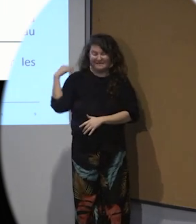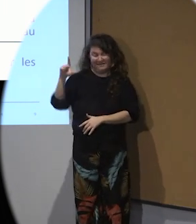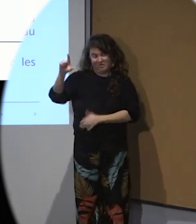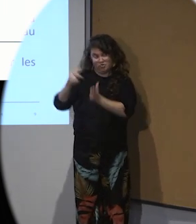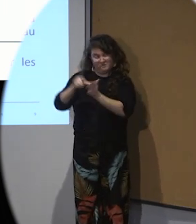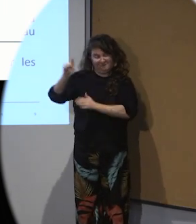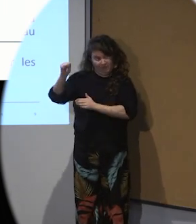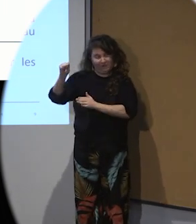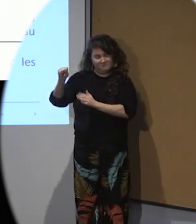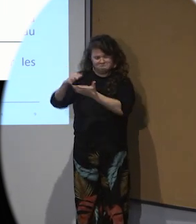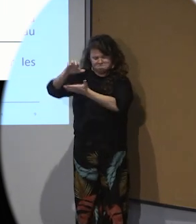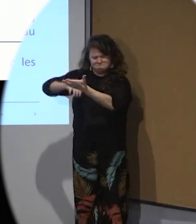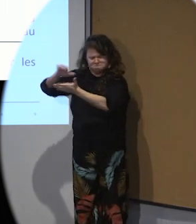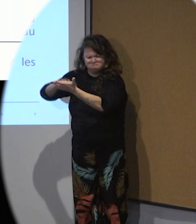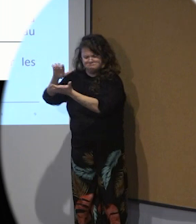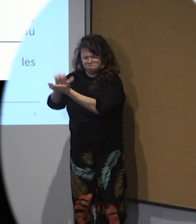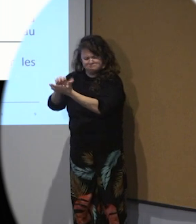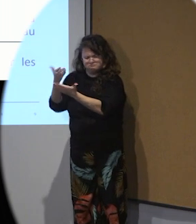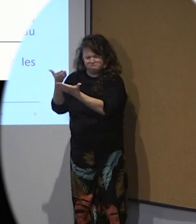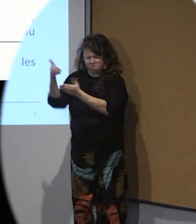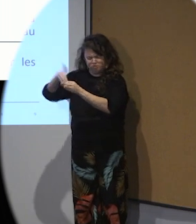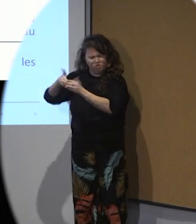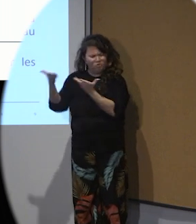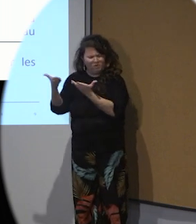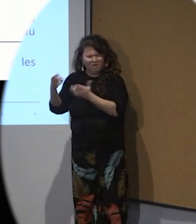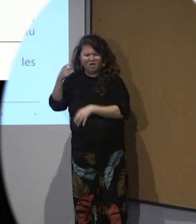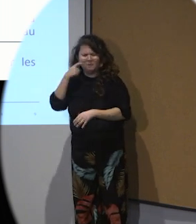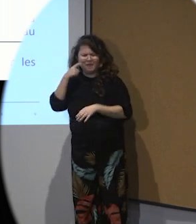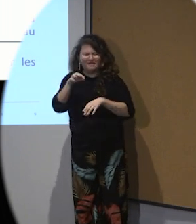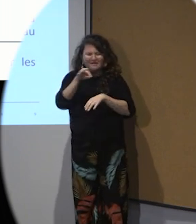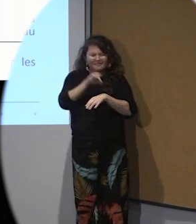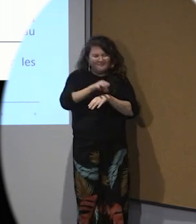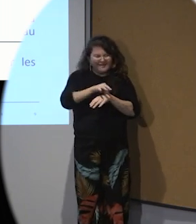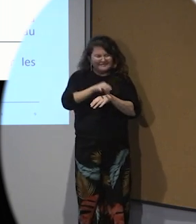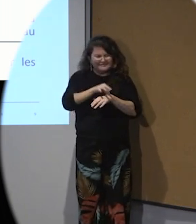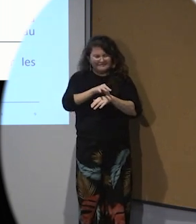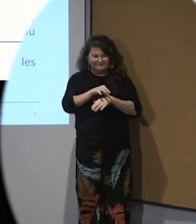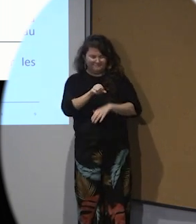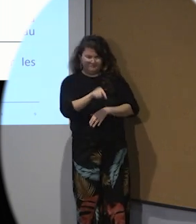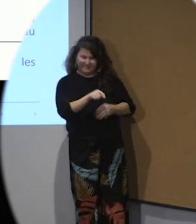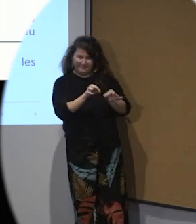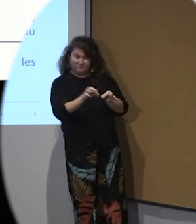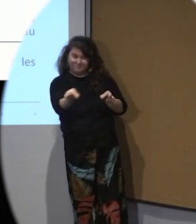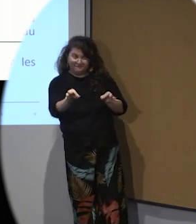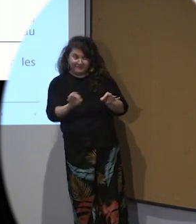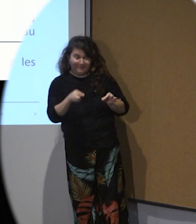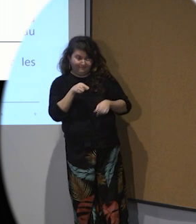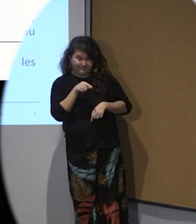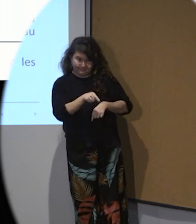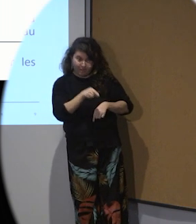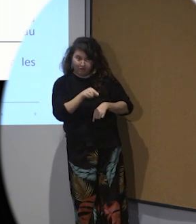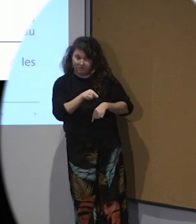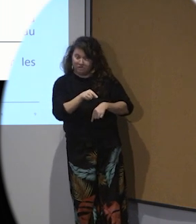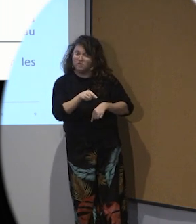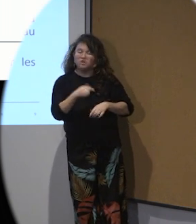non transmissibles représentent désormais 7 des 10 causes de décès dans le monde.